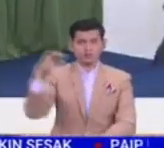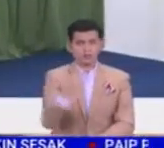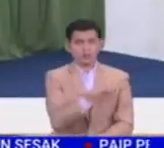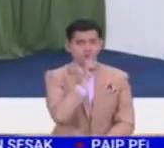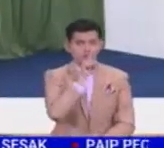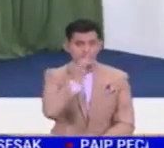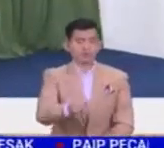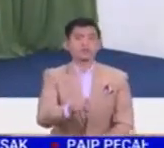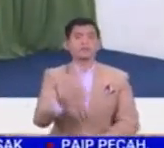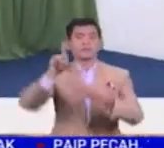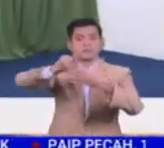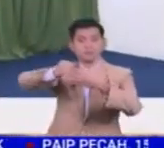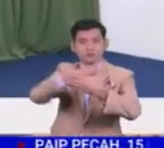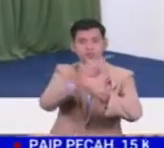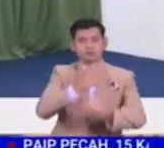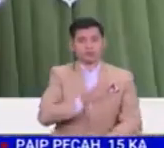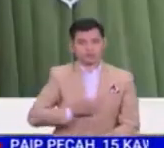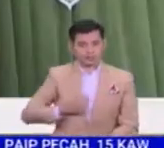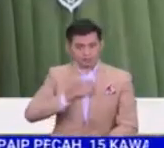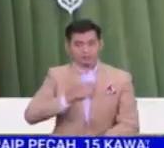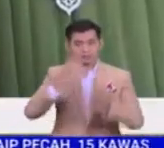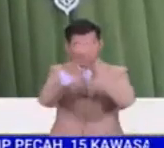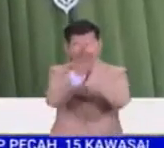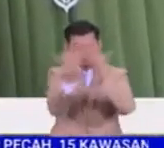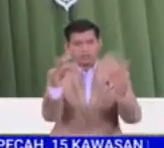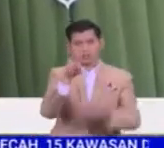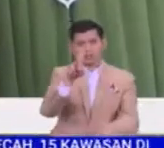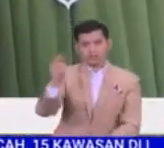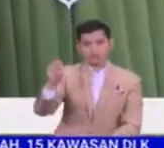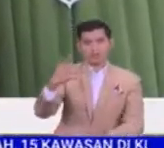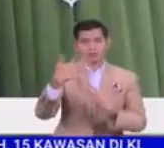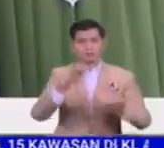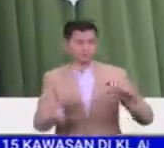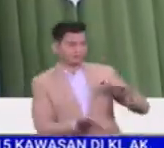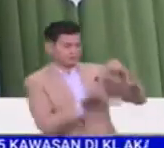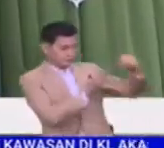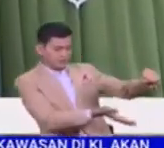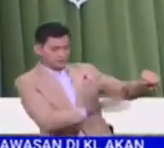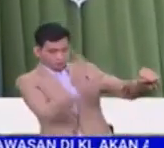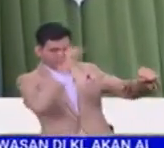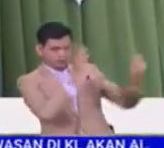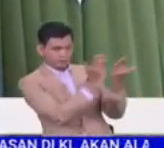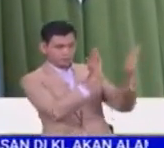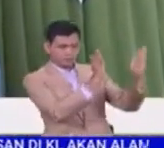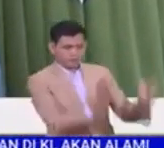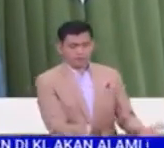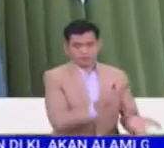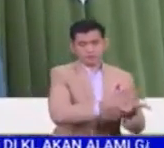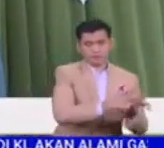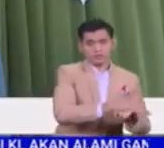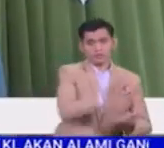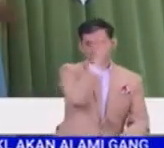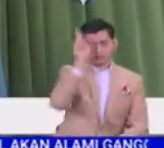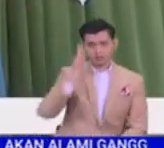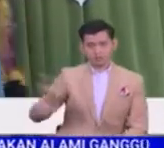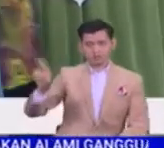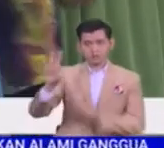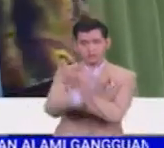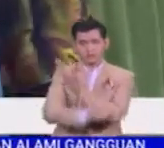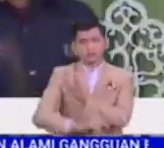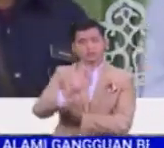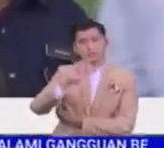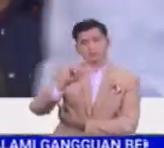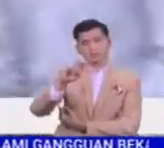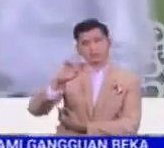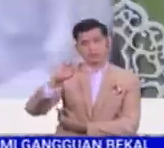pengampunan. Beliau berkata demikian kepada RTM selepas menyampaikan sumbangan kepada pelajar Sekolah Menengah Agama Negeri Sman